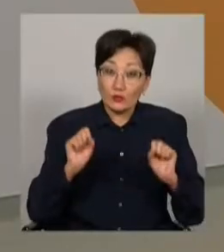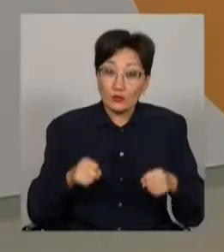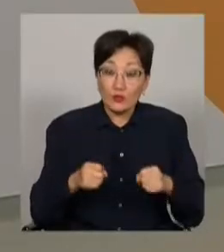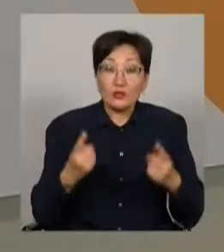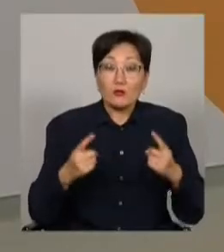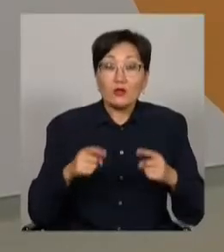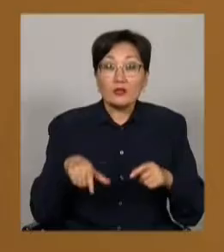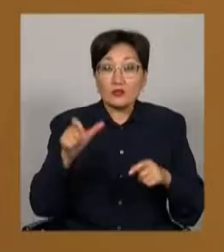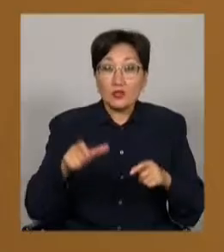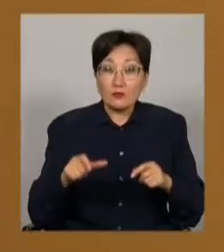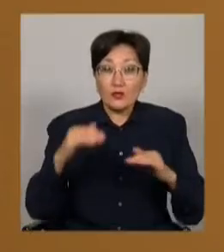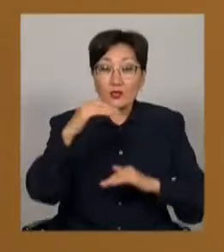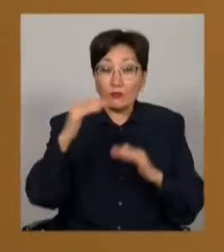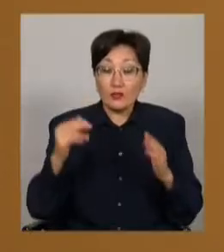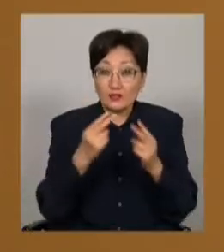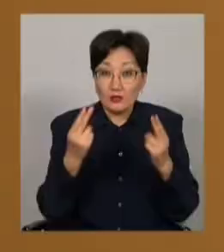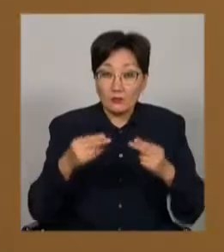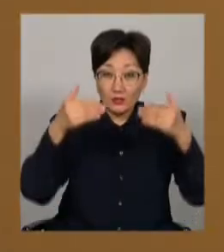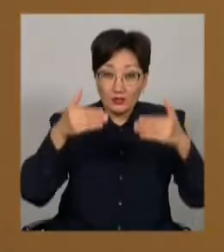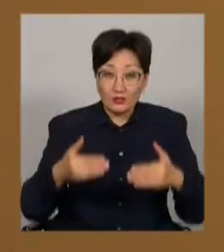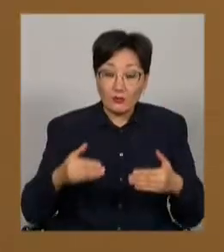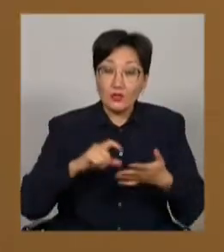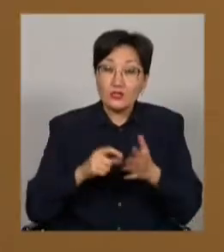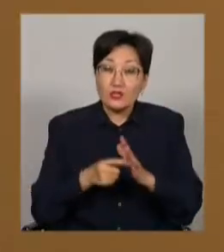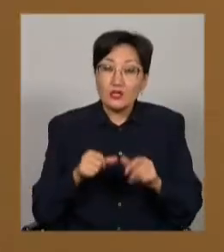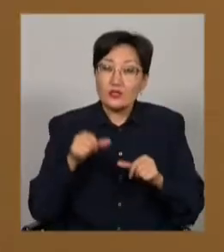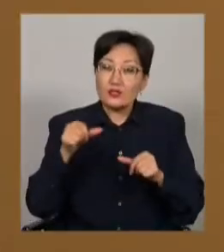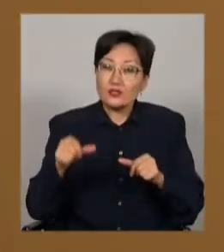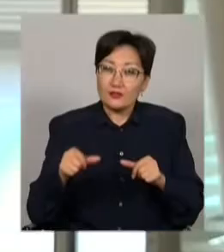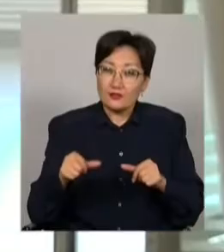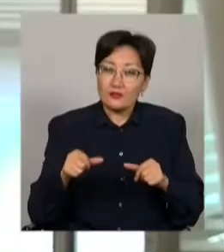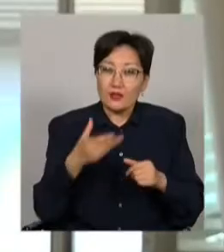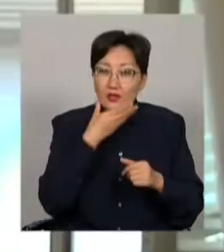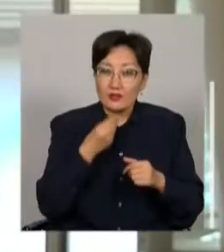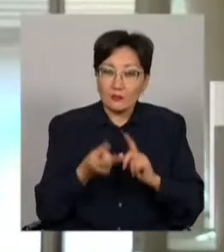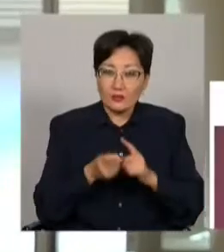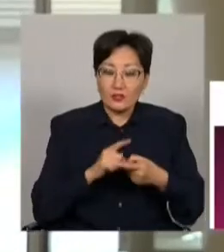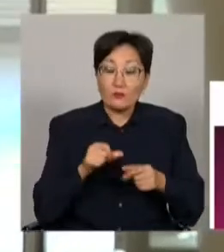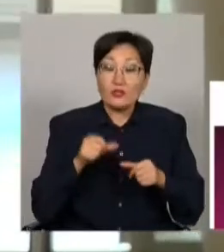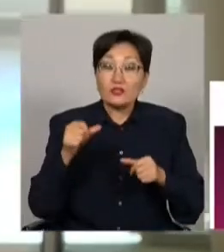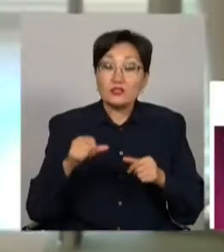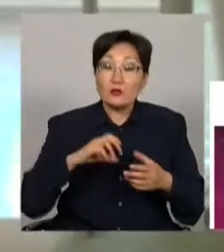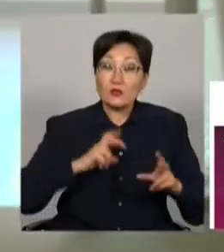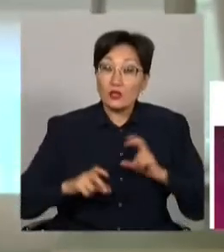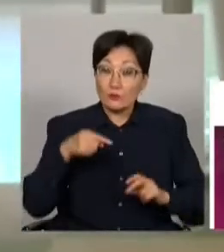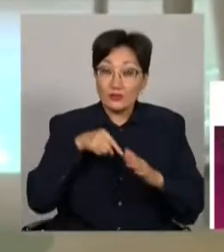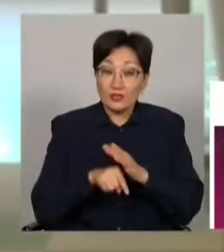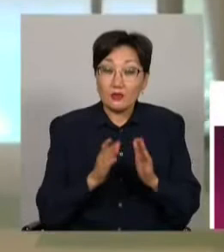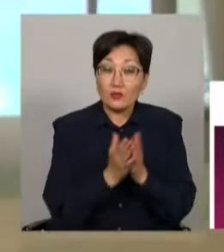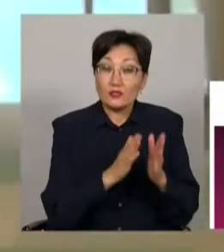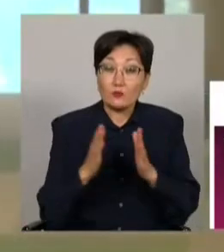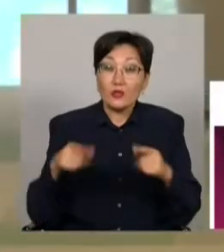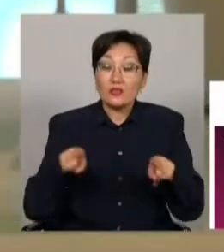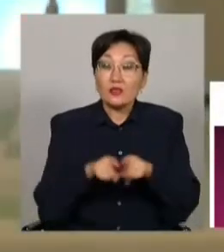Ұлы тұлғалардың портреті бейнеленген қабырғалар бөлмелерді айрықша айшықтайды. Тағы бір ерекшелігі университет ішіндегі кітапханада